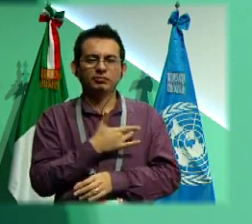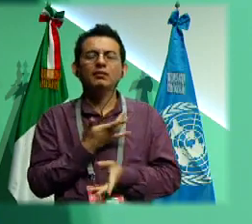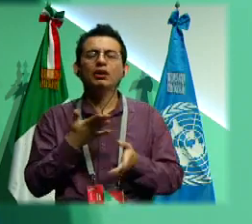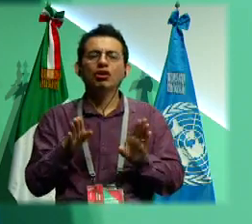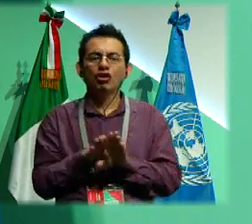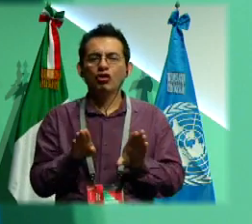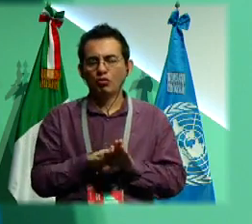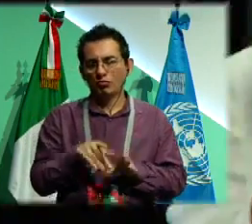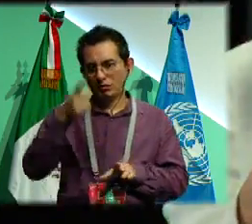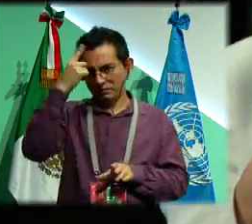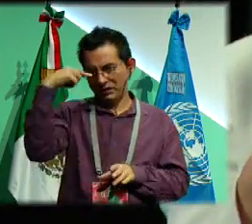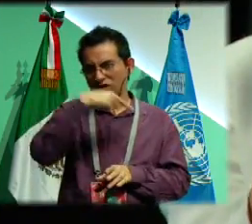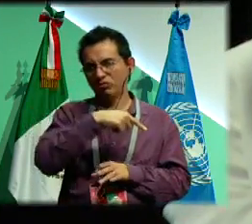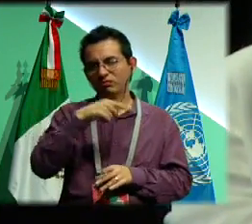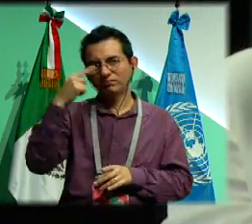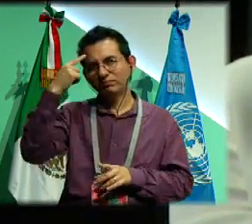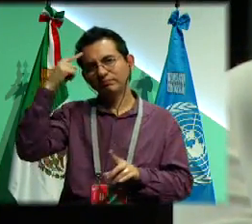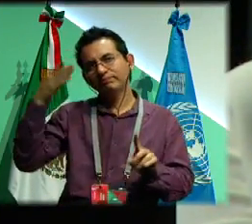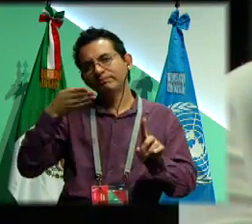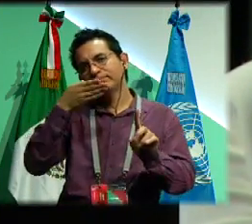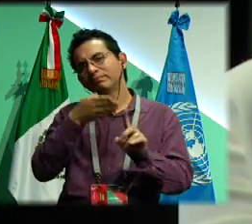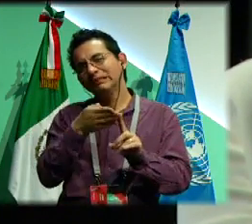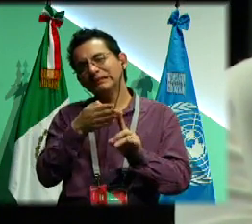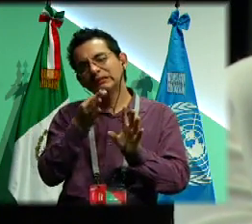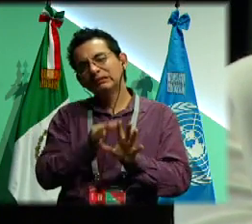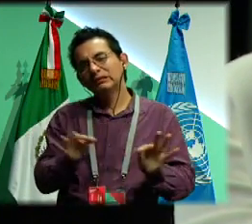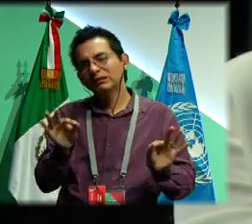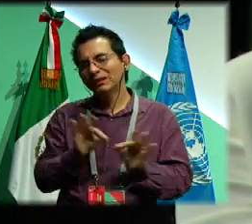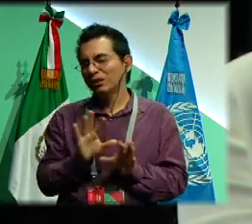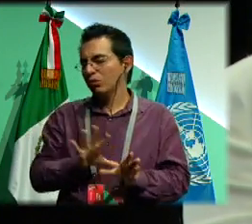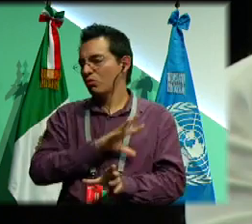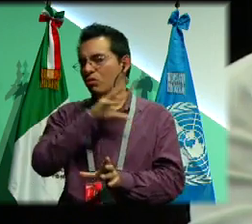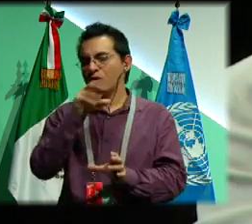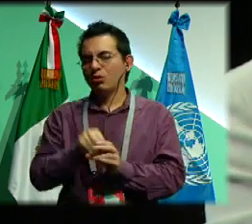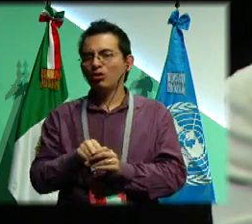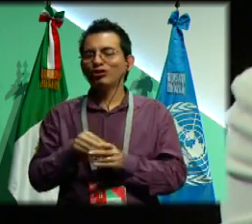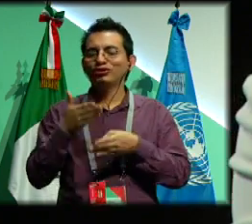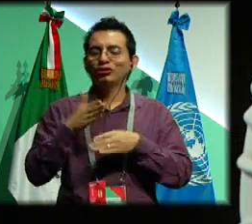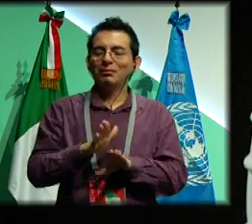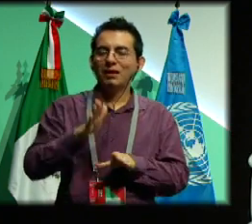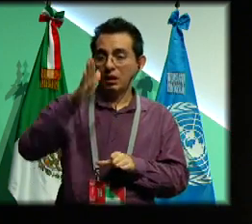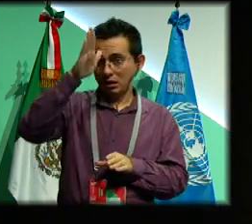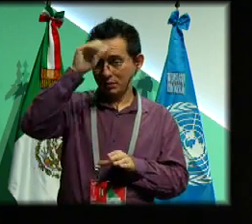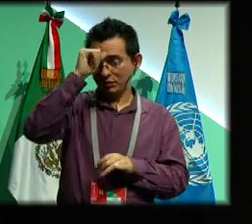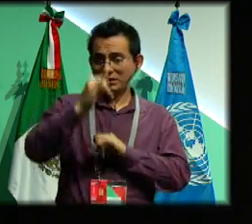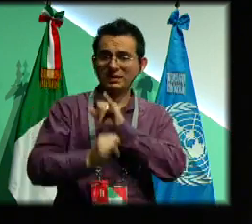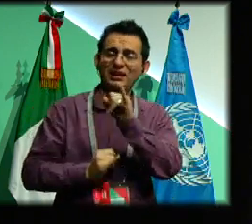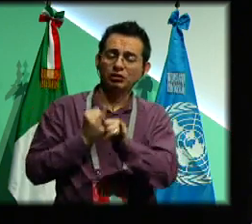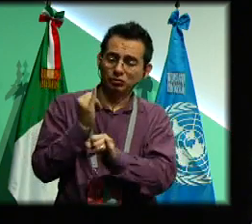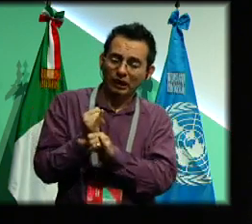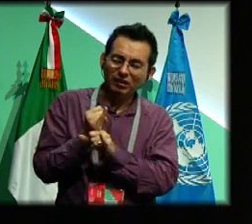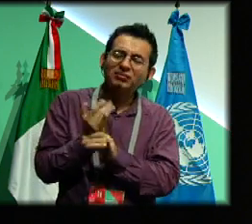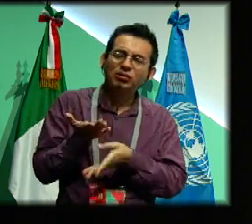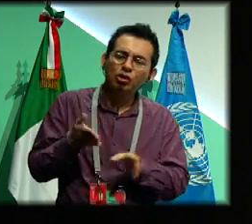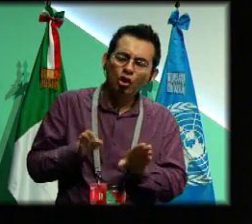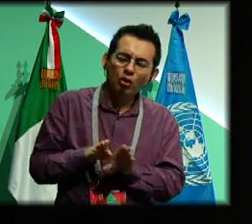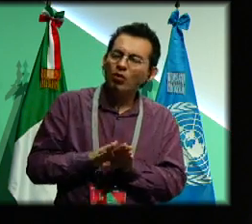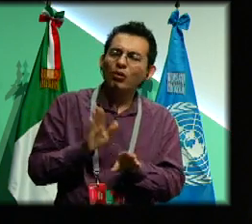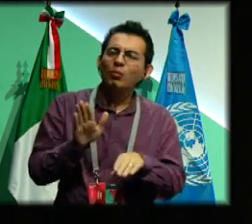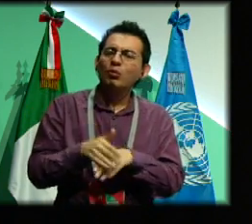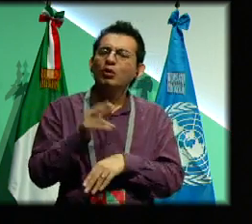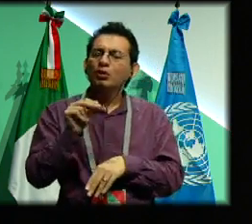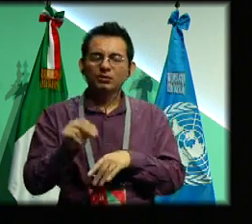les accords commerciaux et les négociations commerciales. Mais pourquoi est-ce que cela ne concerne